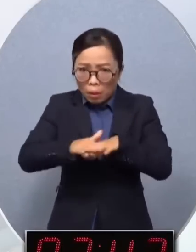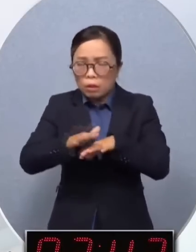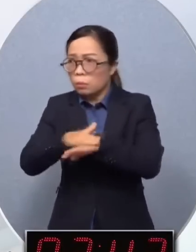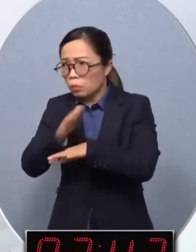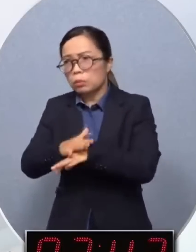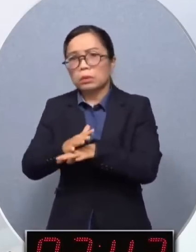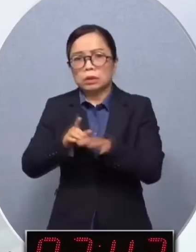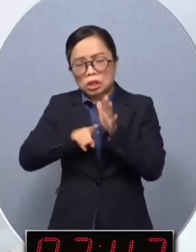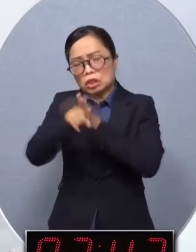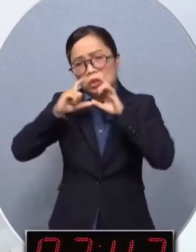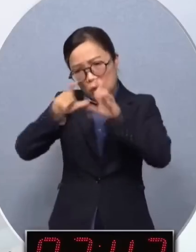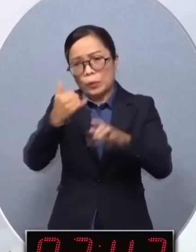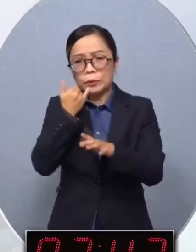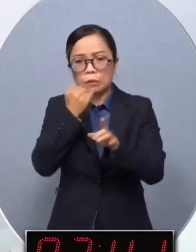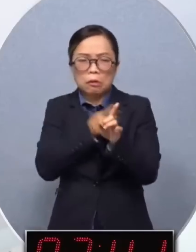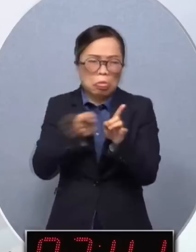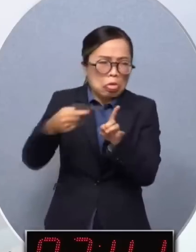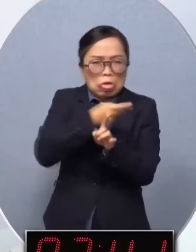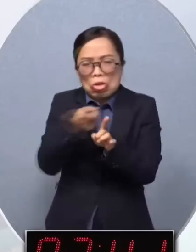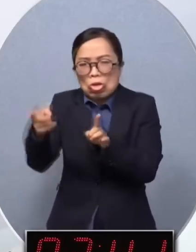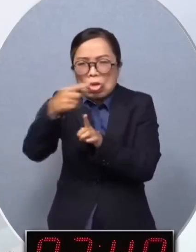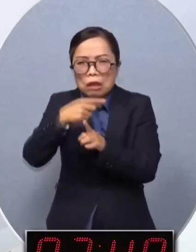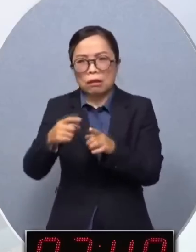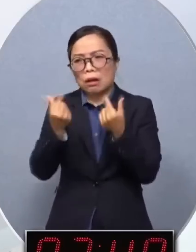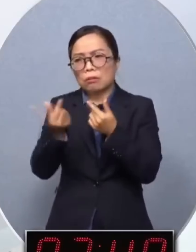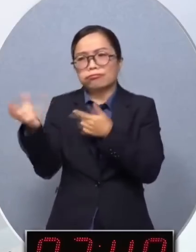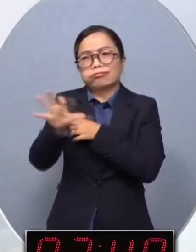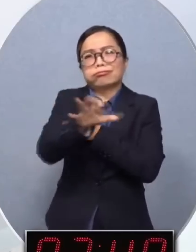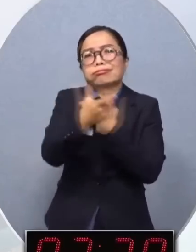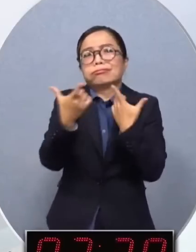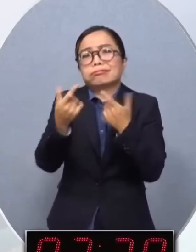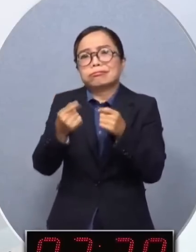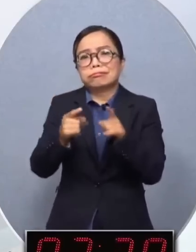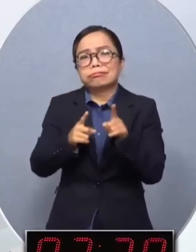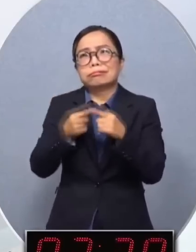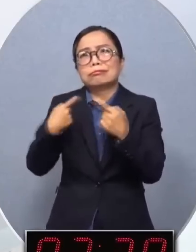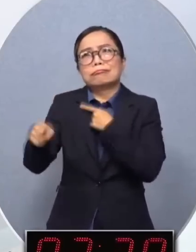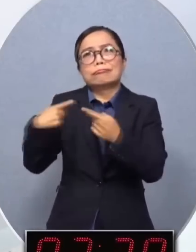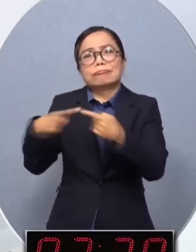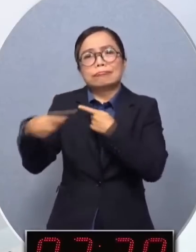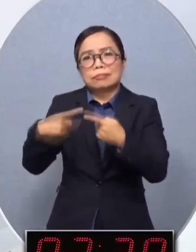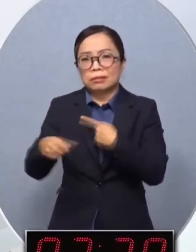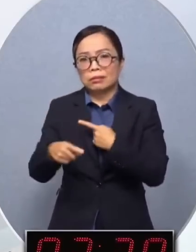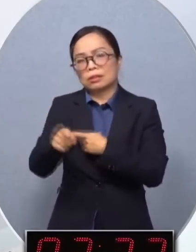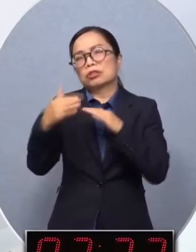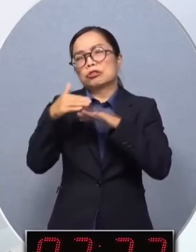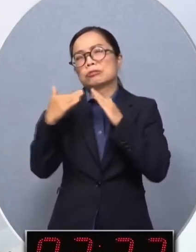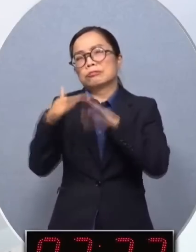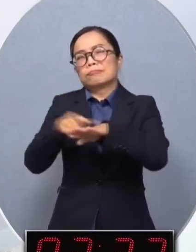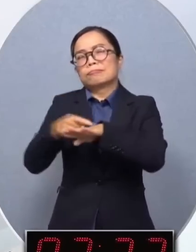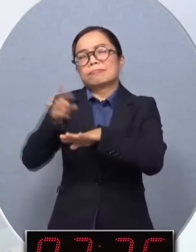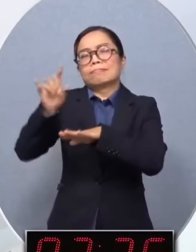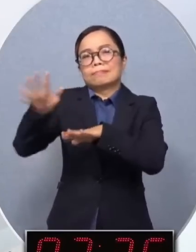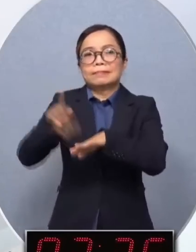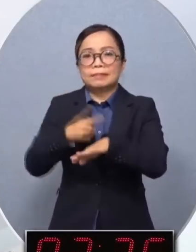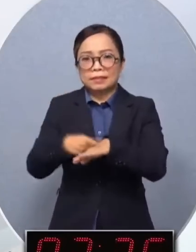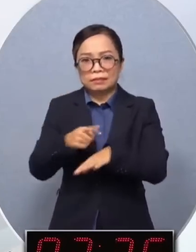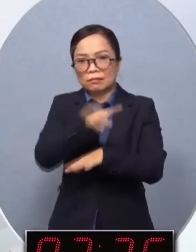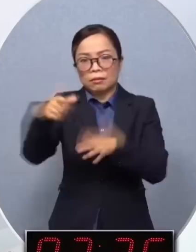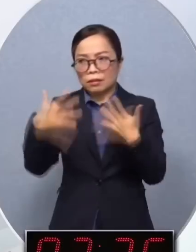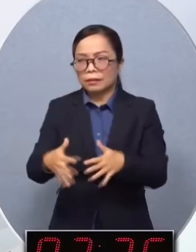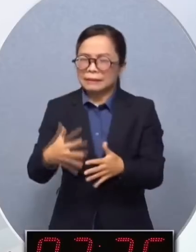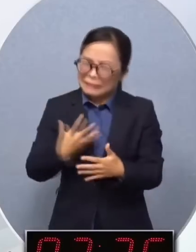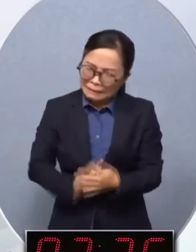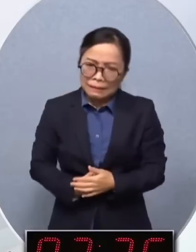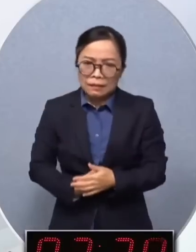这样子绕了一大圈齁、哦、像打路机一样齁、哦、不断跳针。这个就是侯市风格。这就是很多人很挫